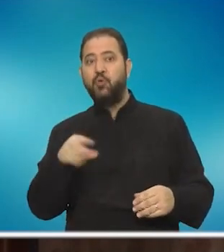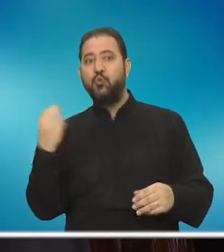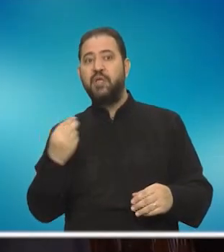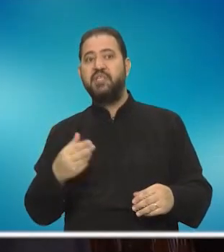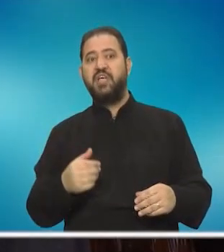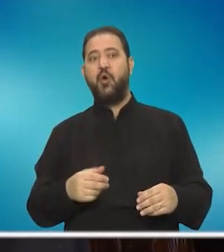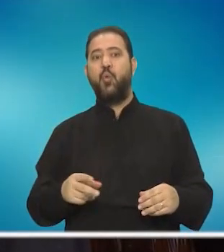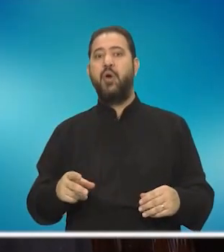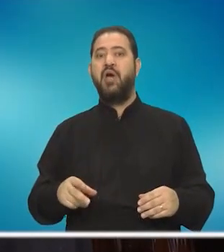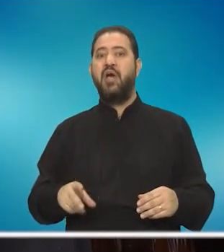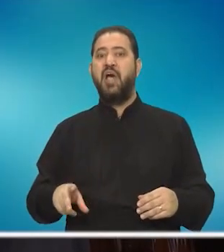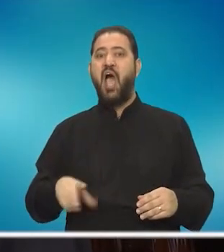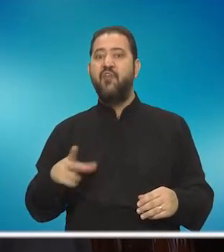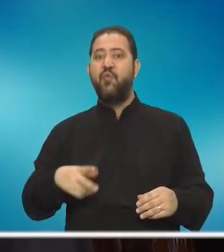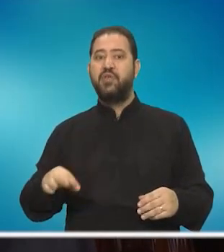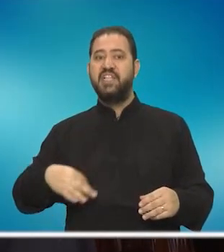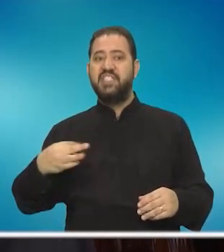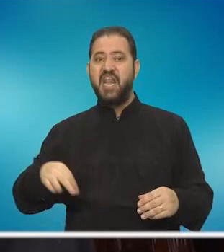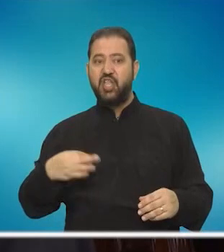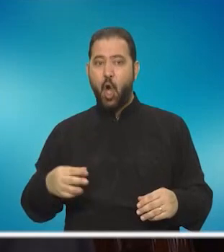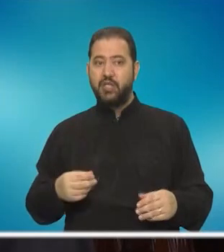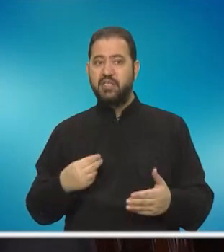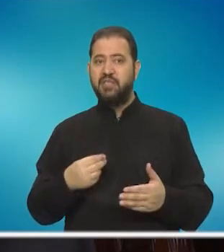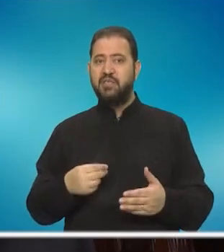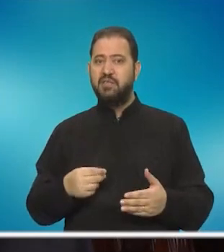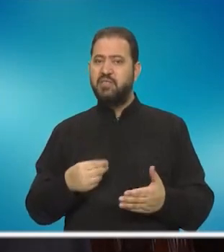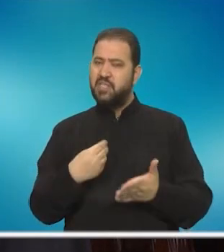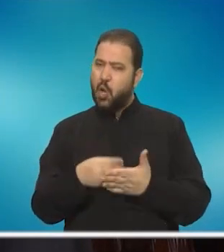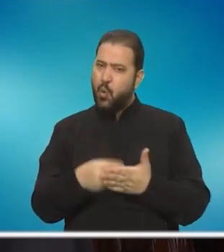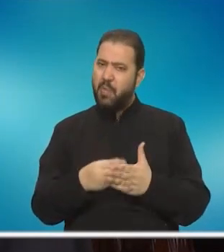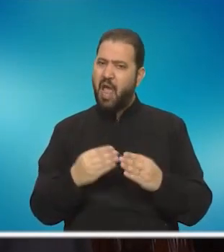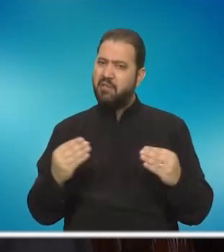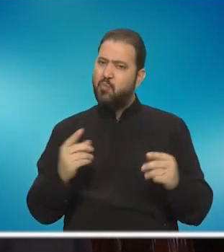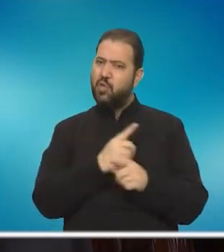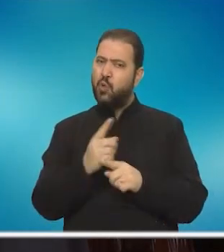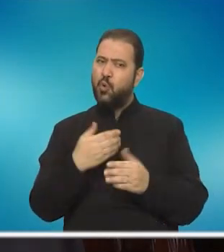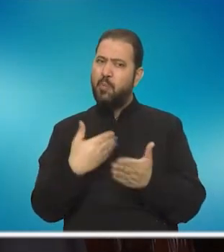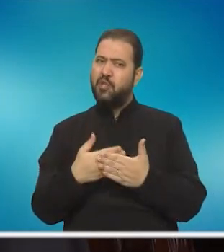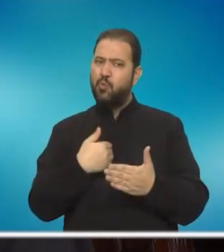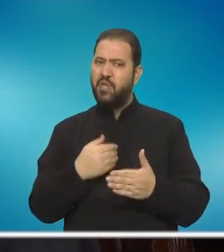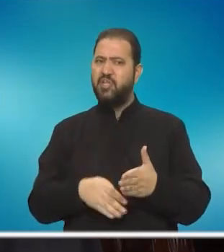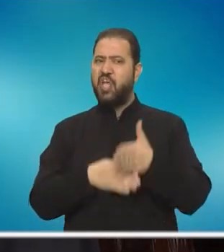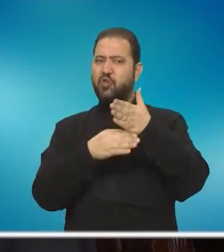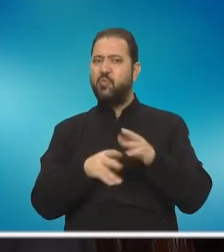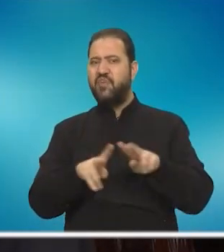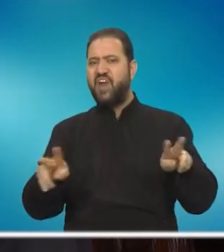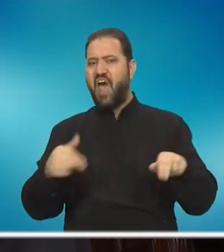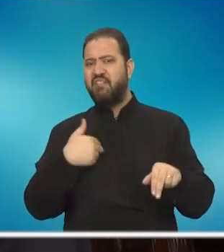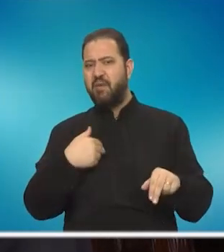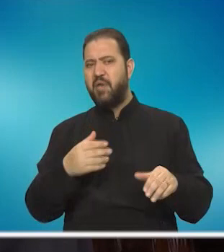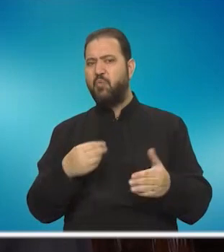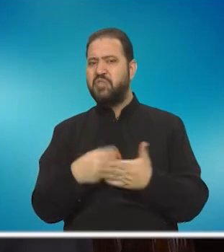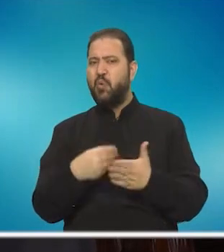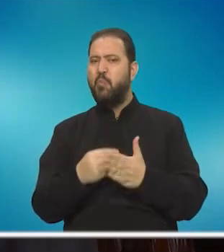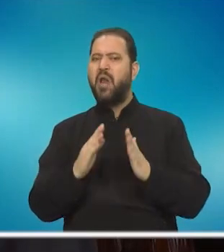împlinesc și să am atâtea și trebuie să ajut mai mult pe aproapele meu. De